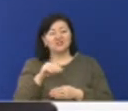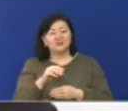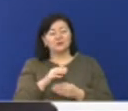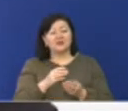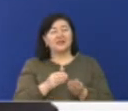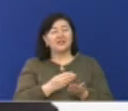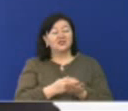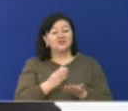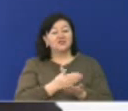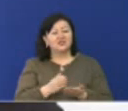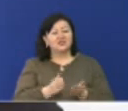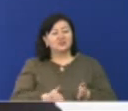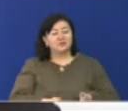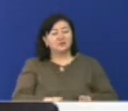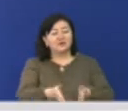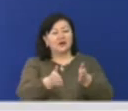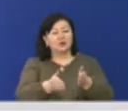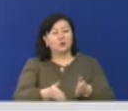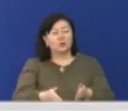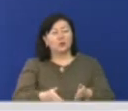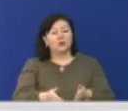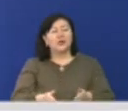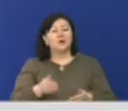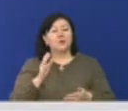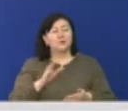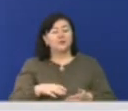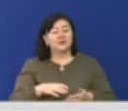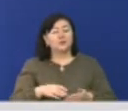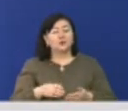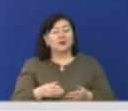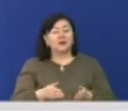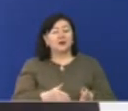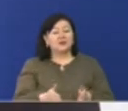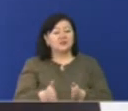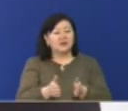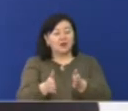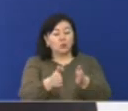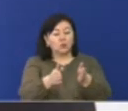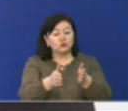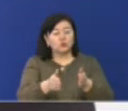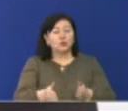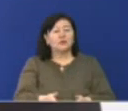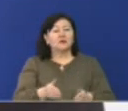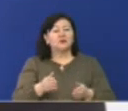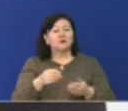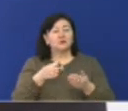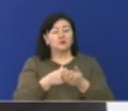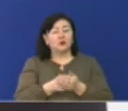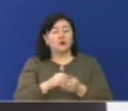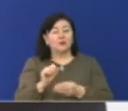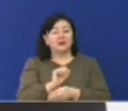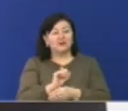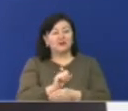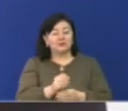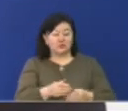дорогу от трассы до могилок и внутри могилок. Осенний, весенний, летний период, уборка случайного мусора,